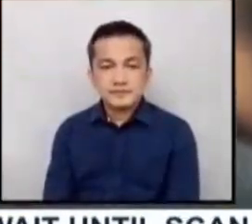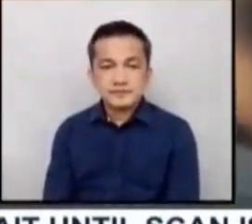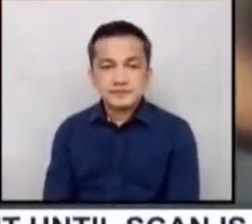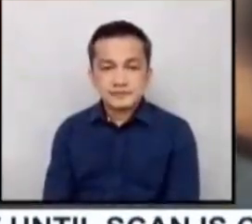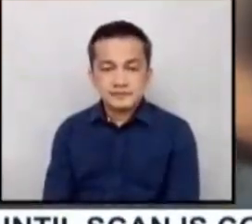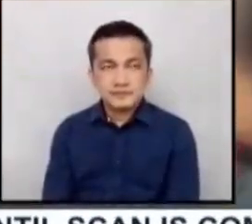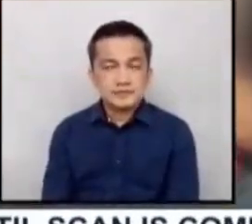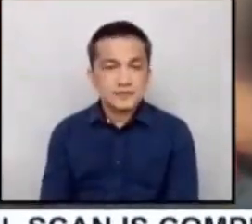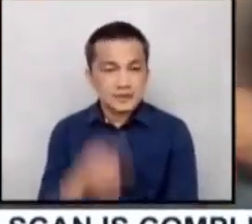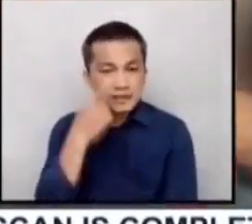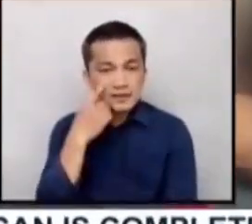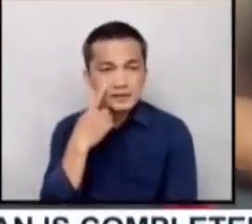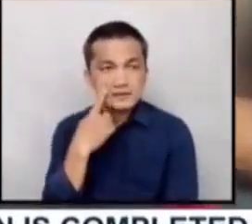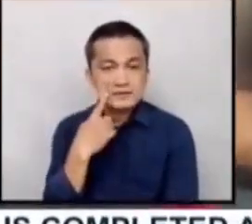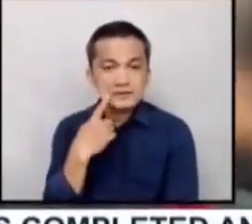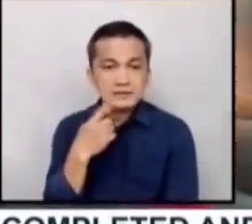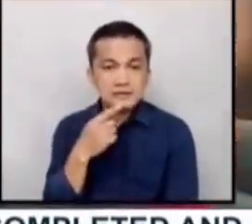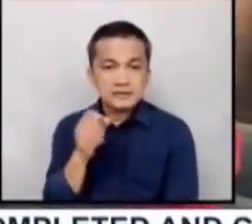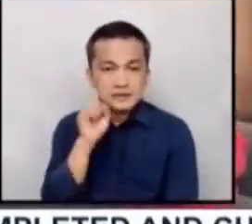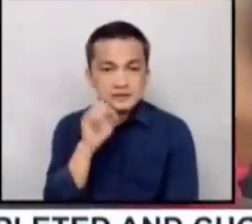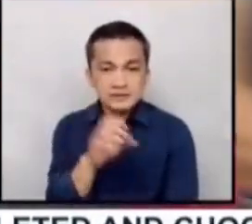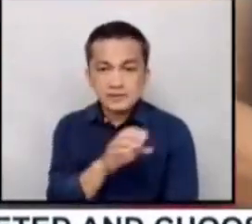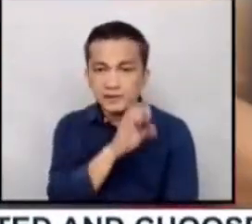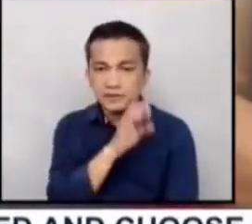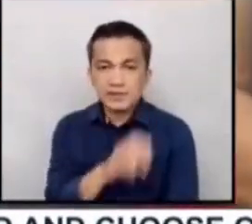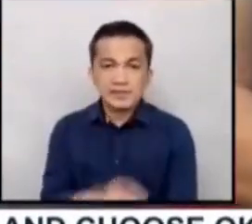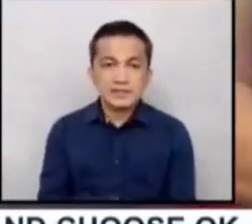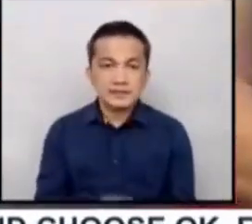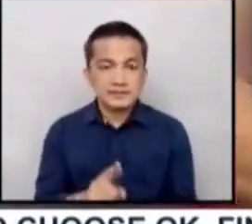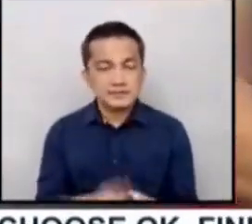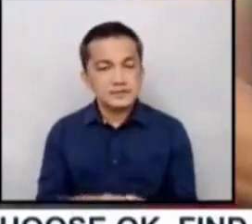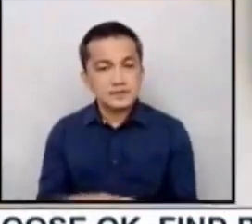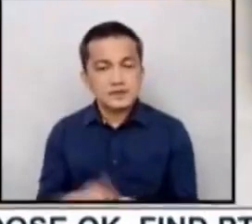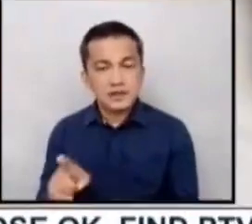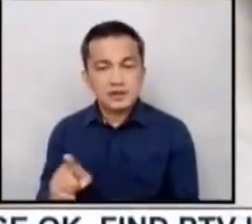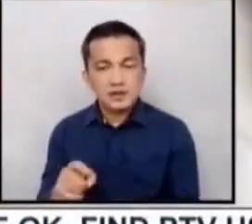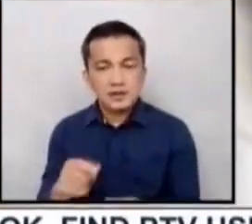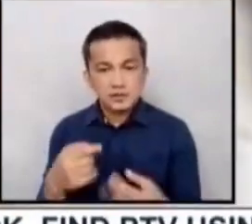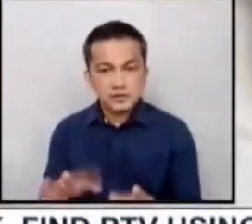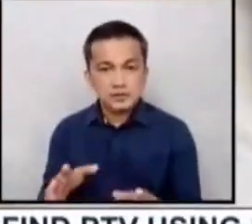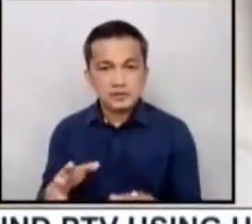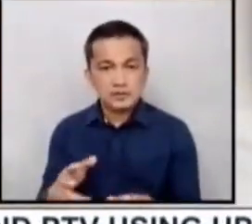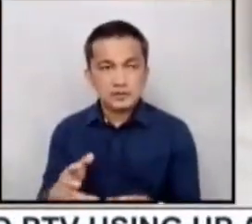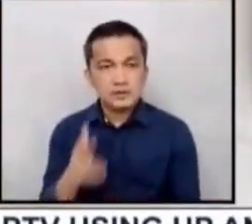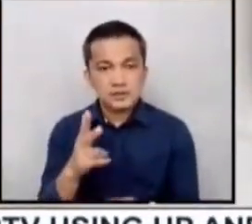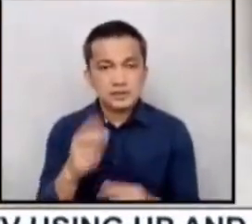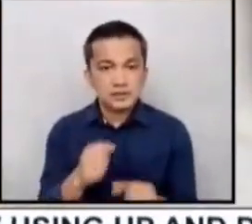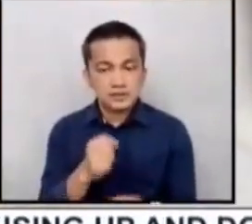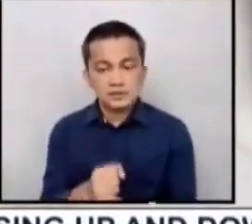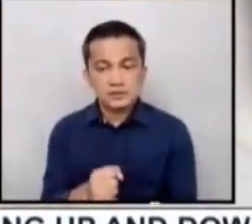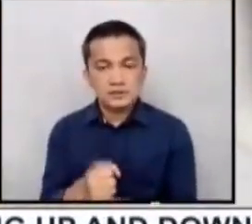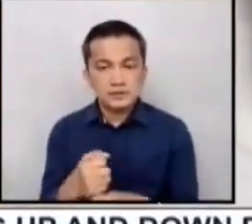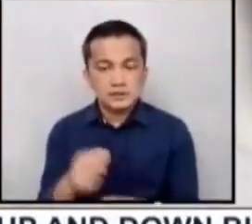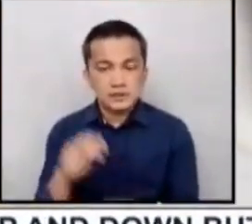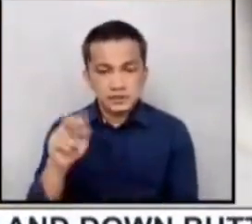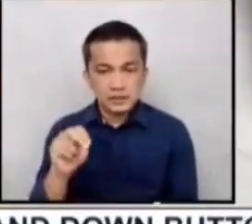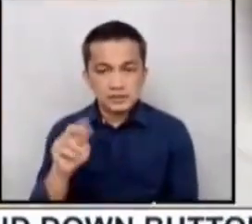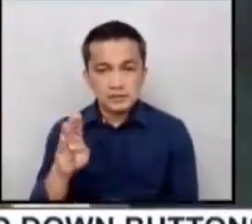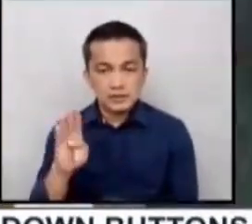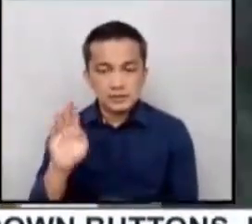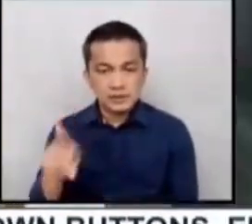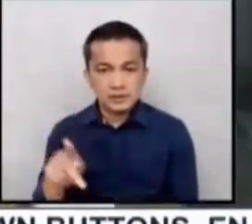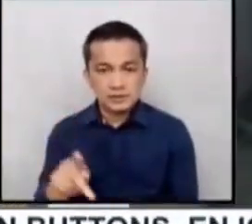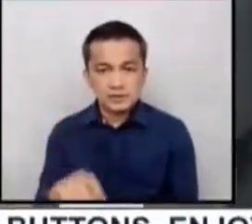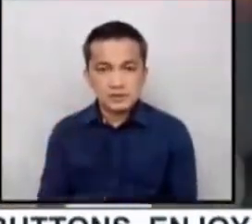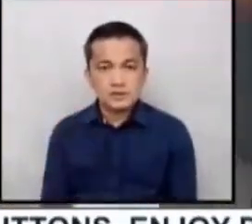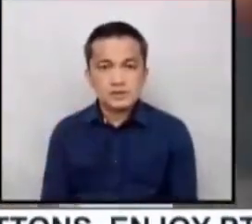Napaluha na lang ang senior citizen na si Elias Ben matapos ang halos tatlong dekada sa loob ng New Bilibid Prisons. Babalik